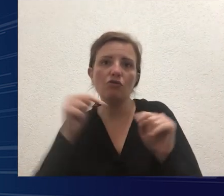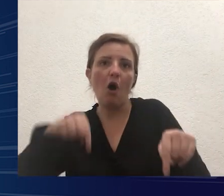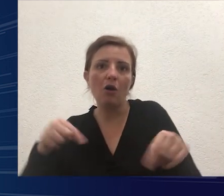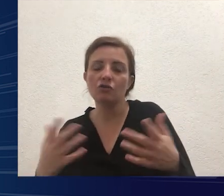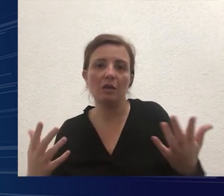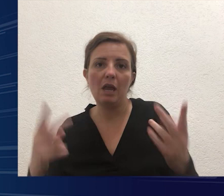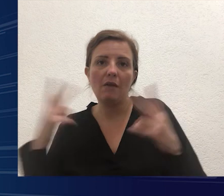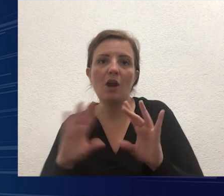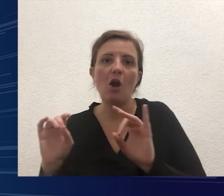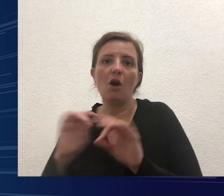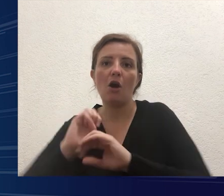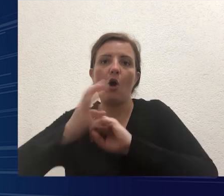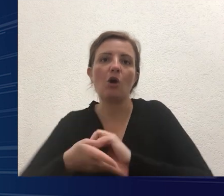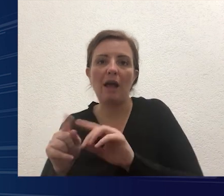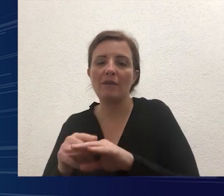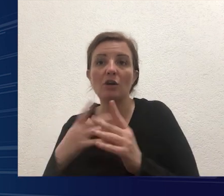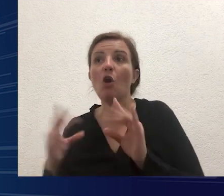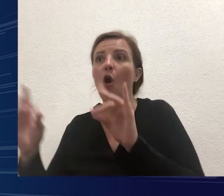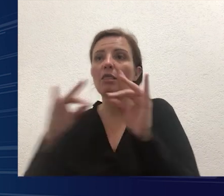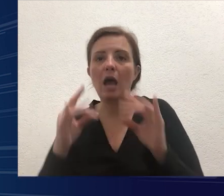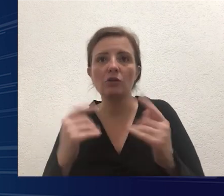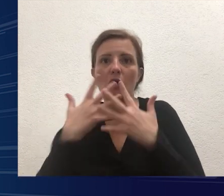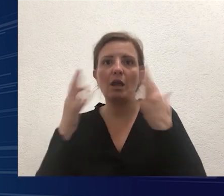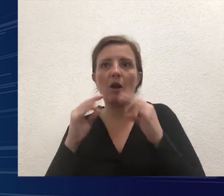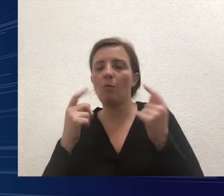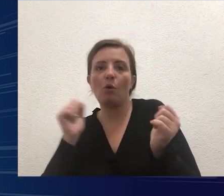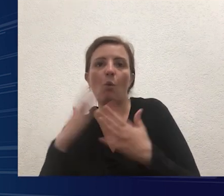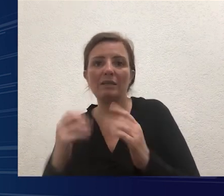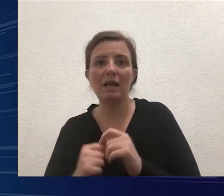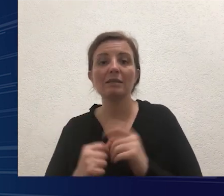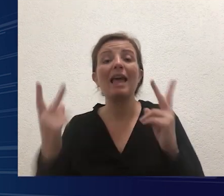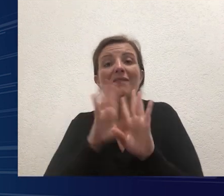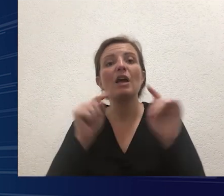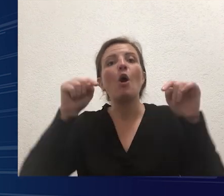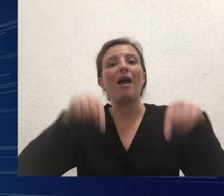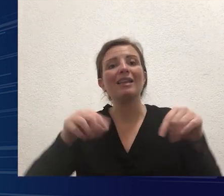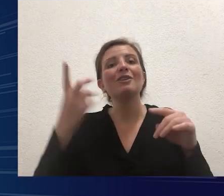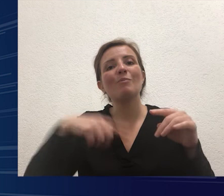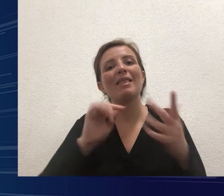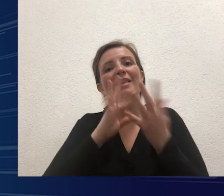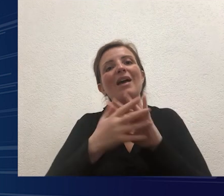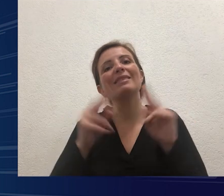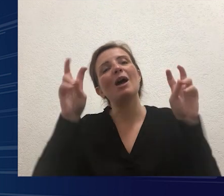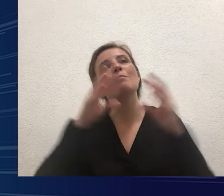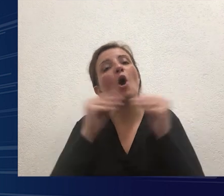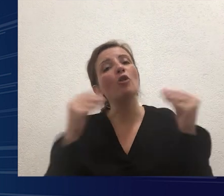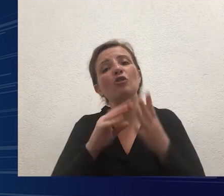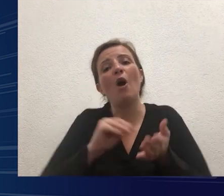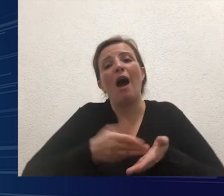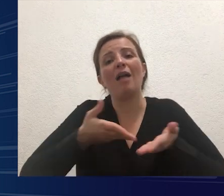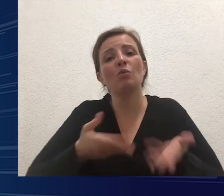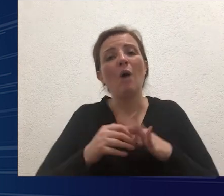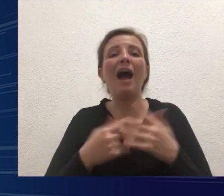19 e tuttavia questa panoramica forse rende più attuale il